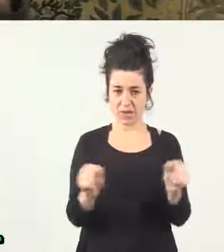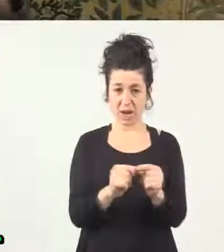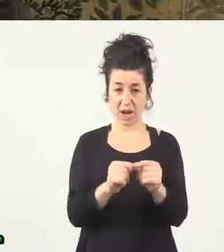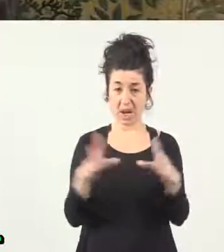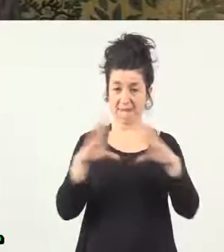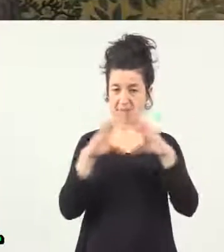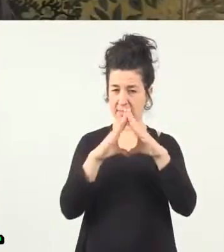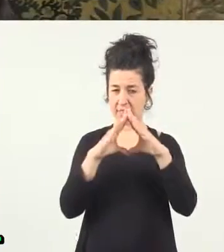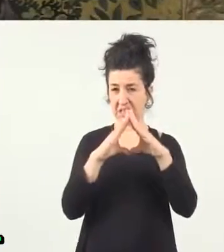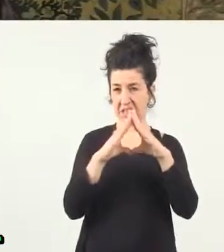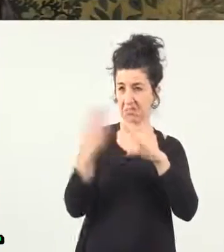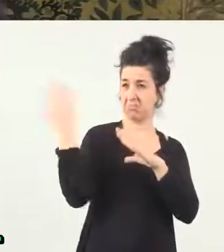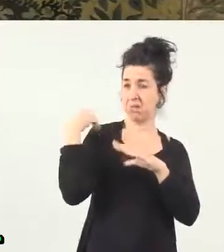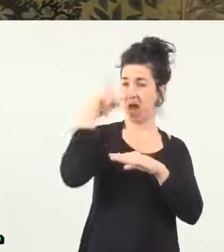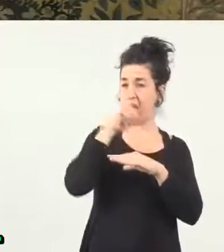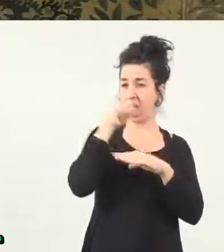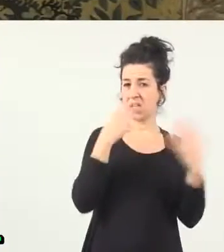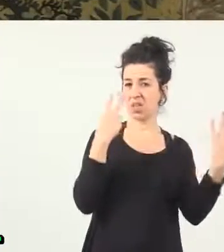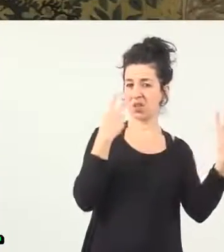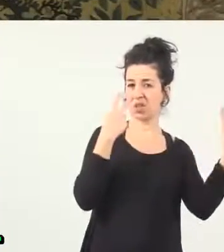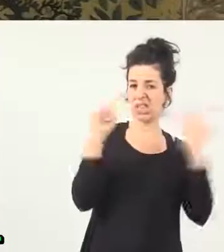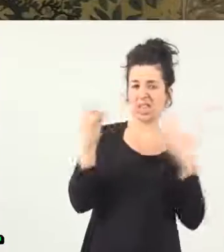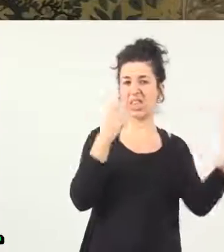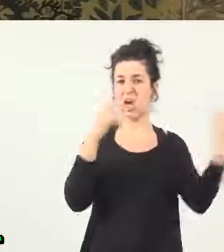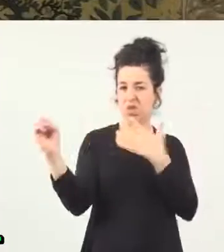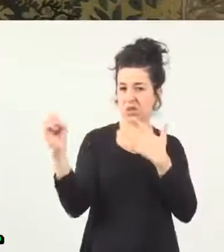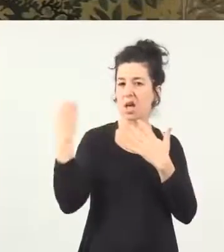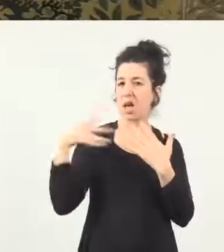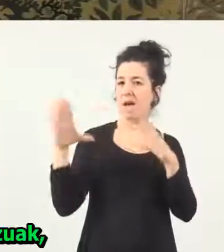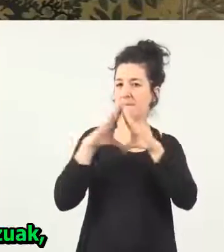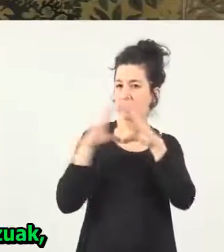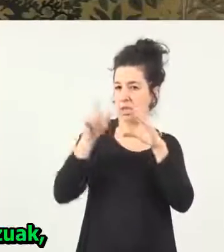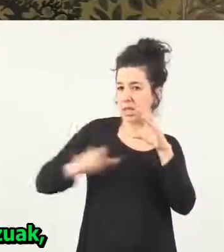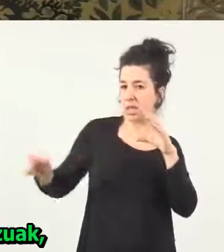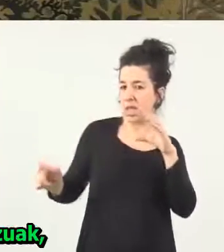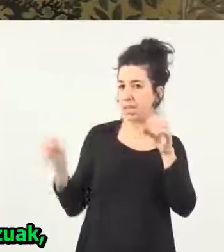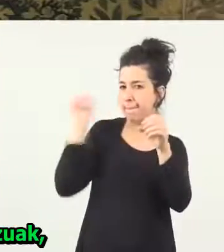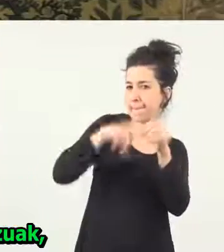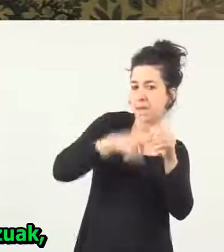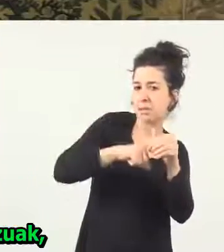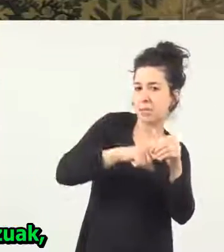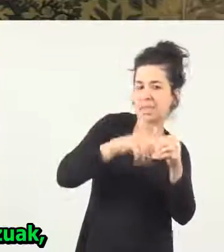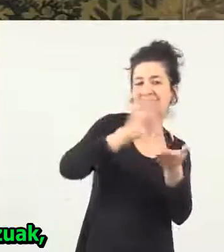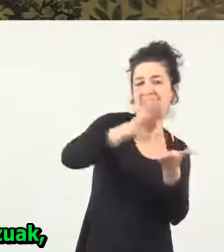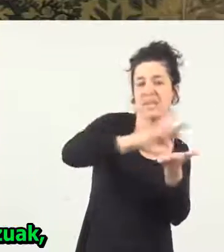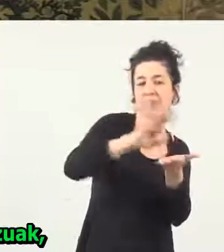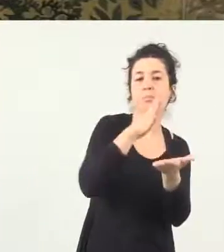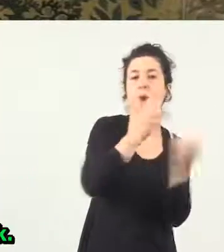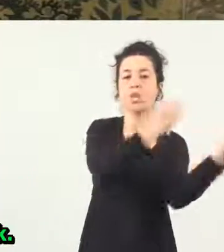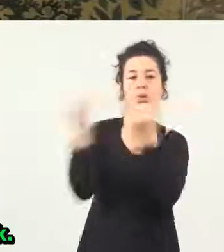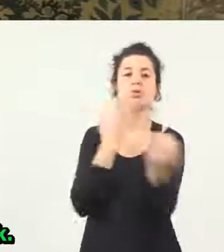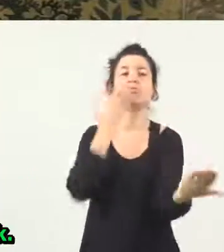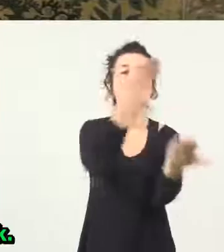ja, 70-80 hamarkadetan ja implikatuta geunden zerbitzuetan. Esan ditut, instituzioi eskatzen genien zerbitzuak,